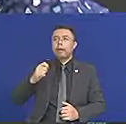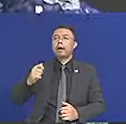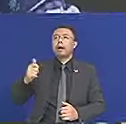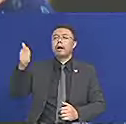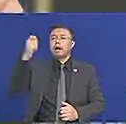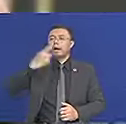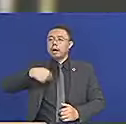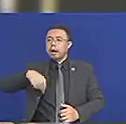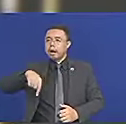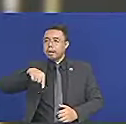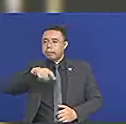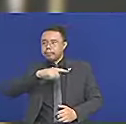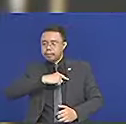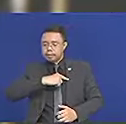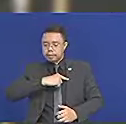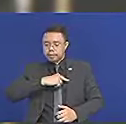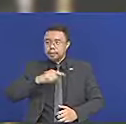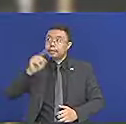Bapa kami